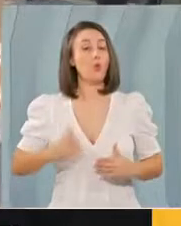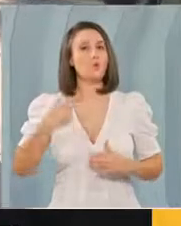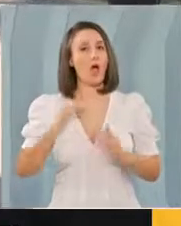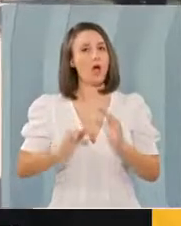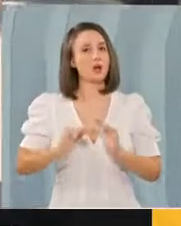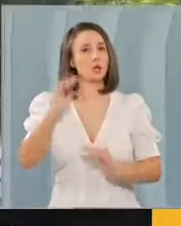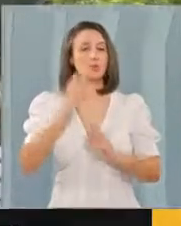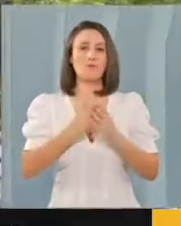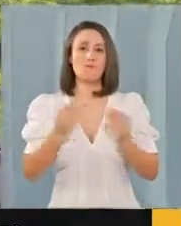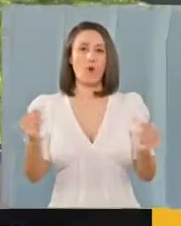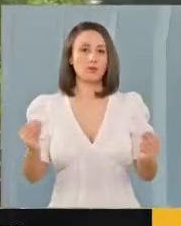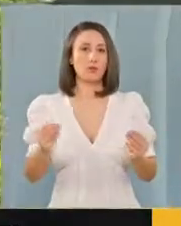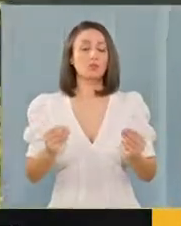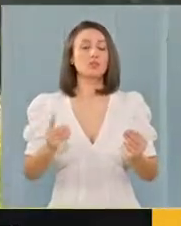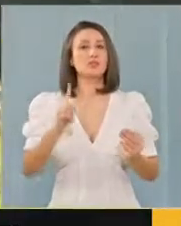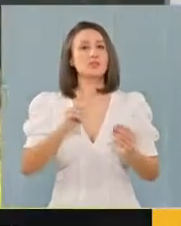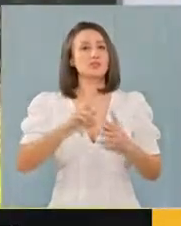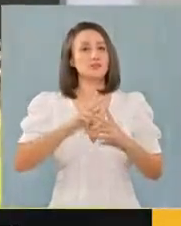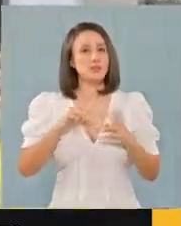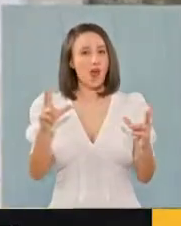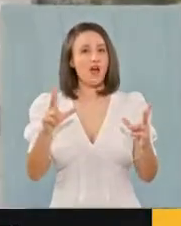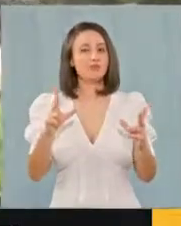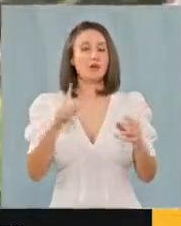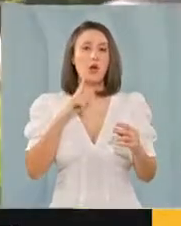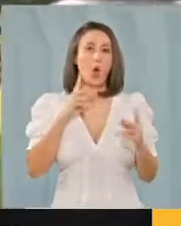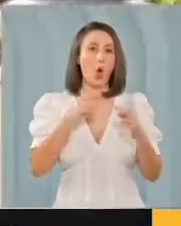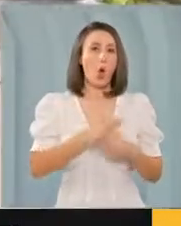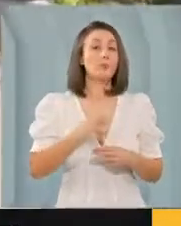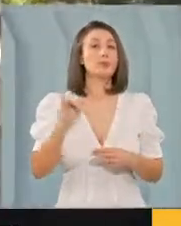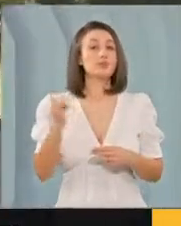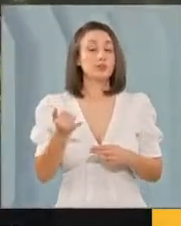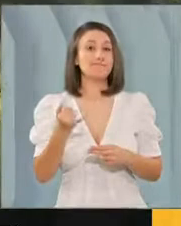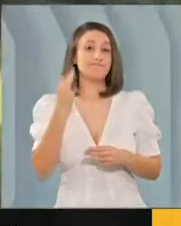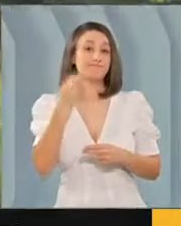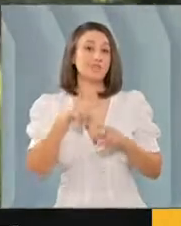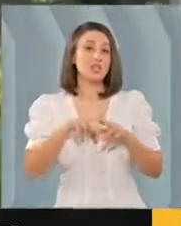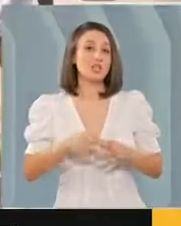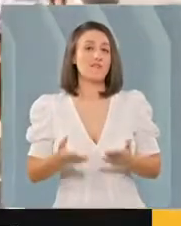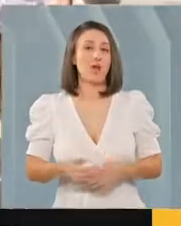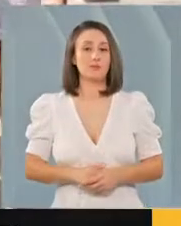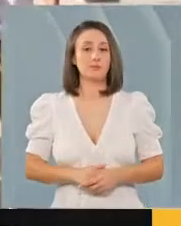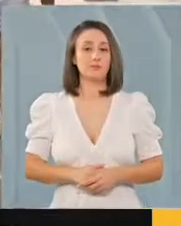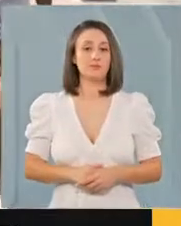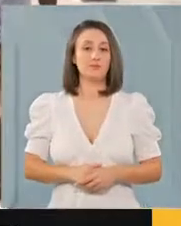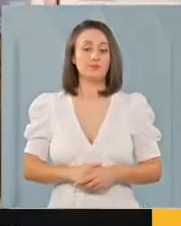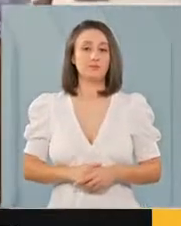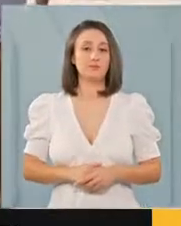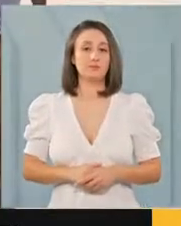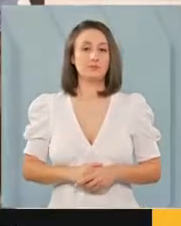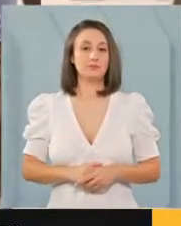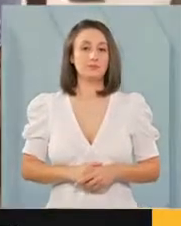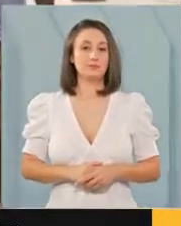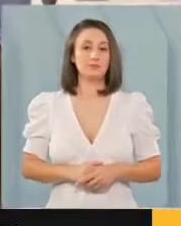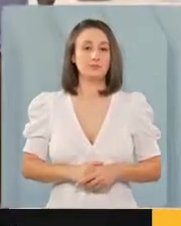crescut foarte mult. Starea lui e gravă, este comatos și un prognostic rezervat. Alte